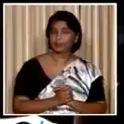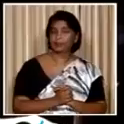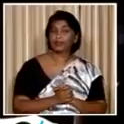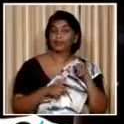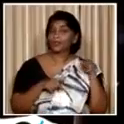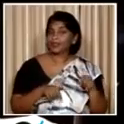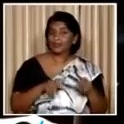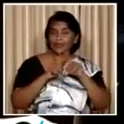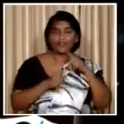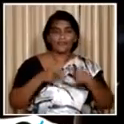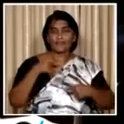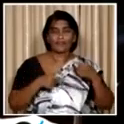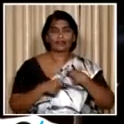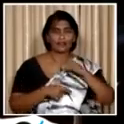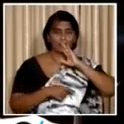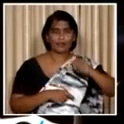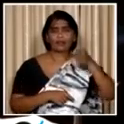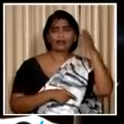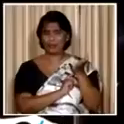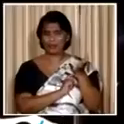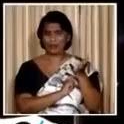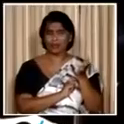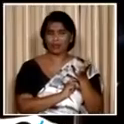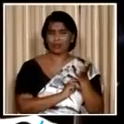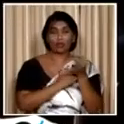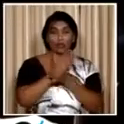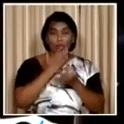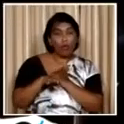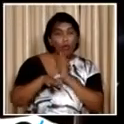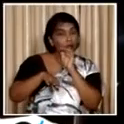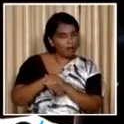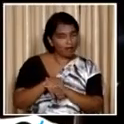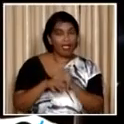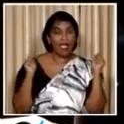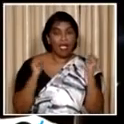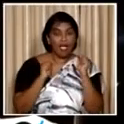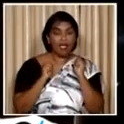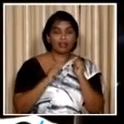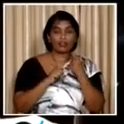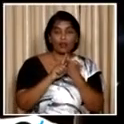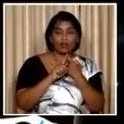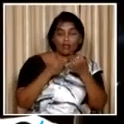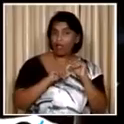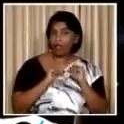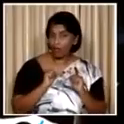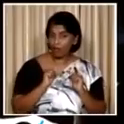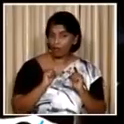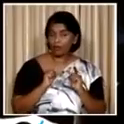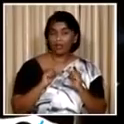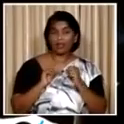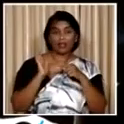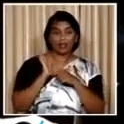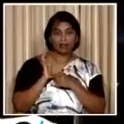විවාදෙට මේ විවාදෙට වලට ආරාධනා කරන ඇත්ත කරන විවාද මොනවද හෙරොයින් හඳුනාගන්නේ කොහොමද අයිස් වලින් කොකේන් වෙන්කට හඳුනාගන්නේ කොහොමද